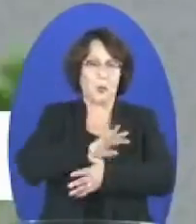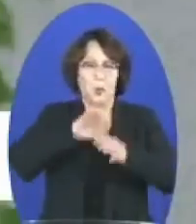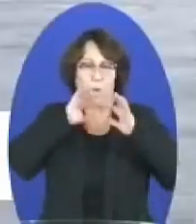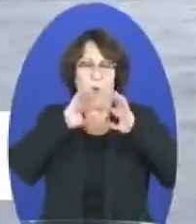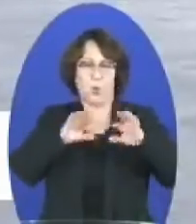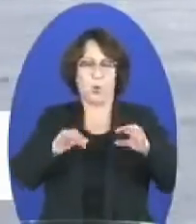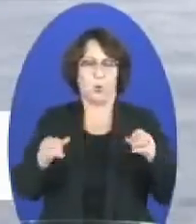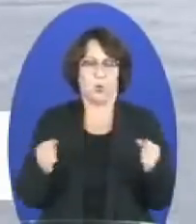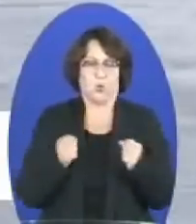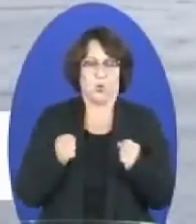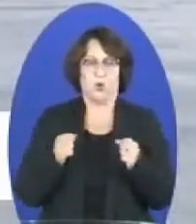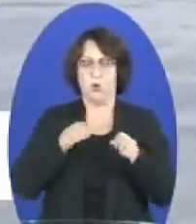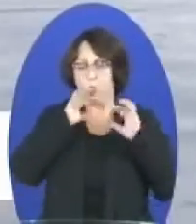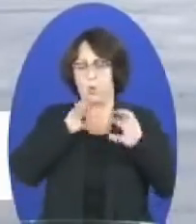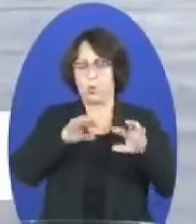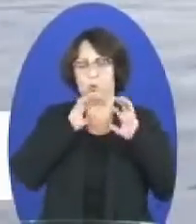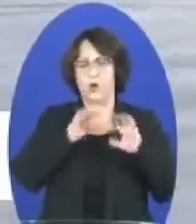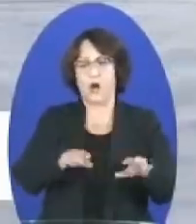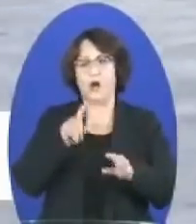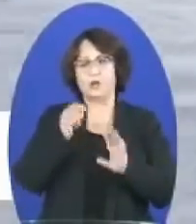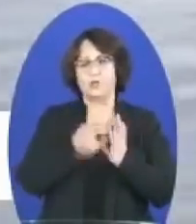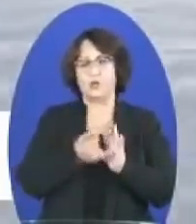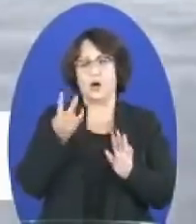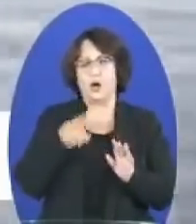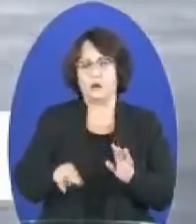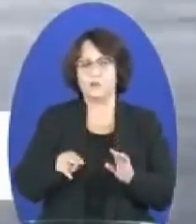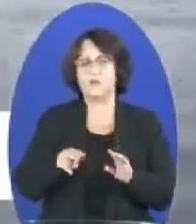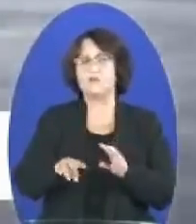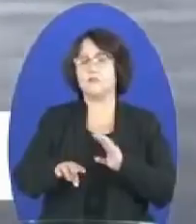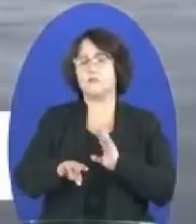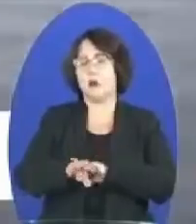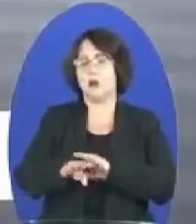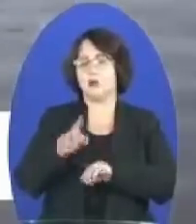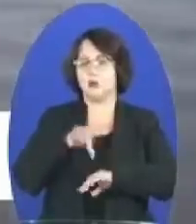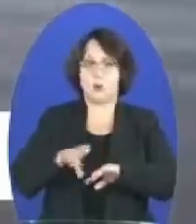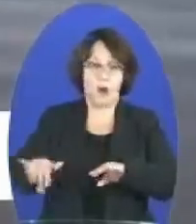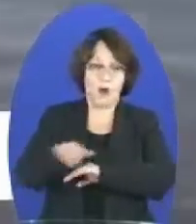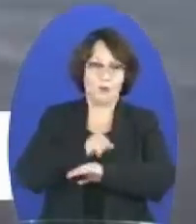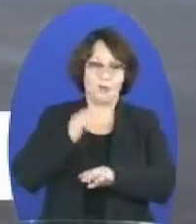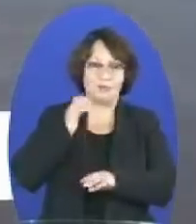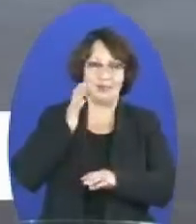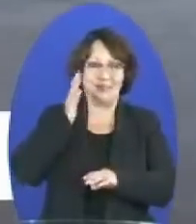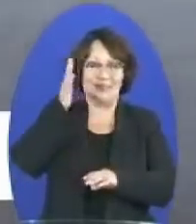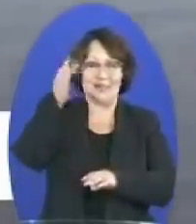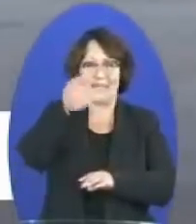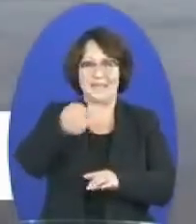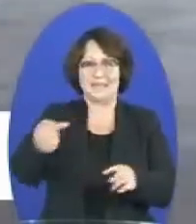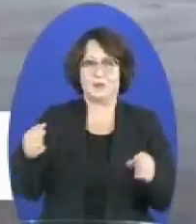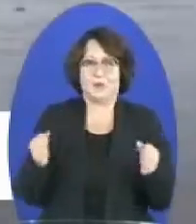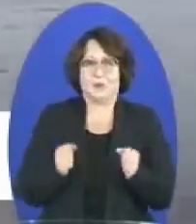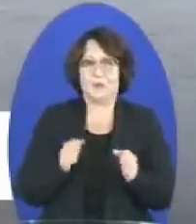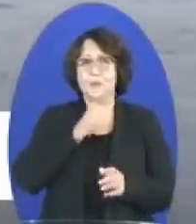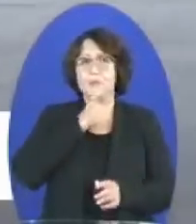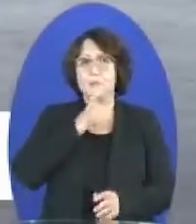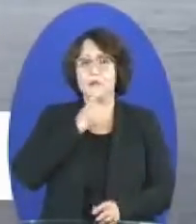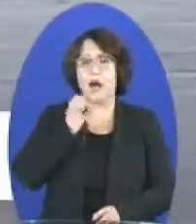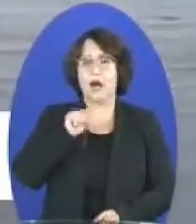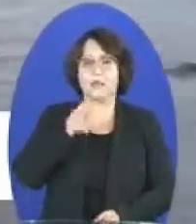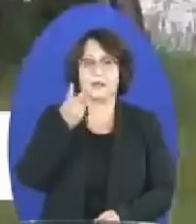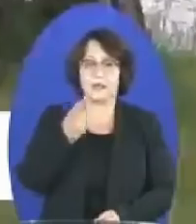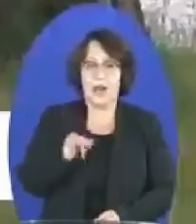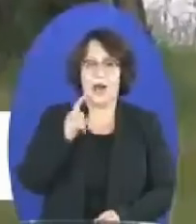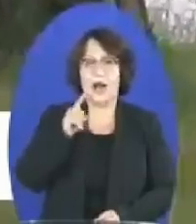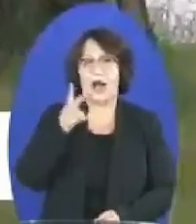ширүүлсэн 16-нд баруун болон Төвийн аймгуудын нутгаар цаашдан ихэнх нутгаар сэрүүлсэж, Алтай, Хангай, Хөвсгөл, Хинтийн уулах